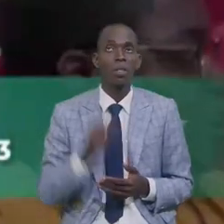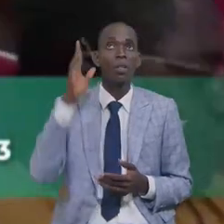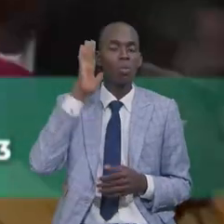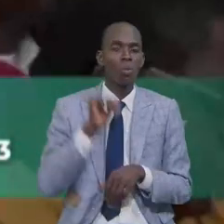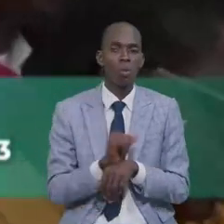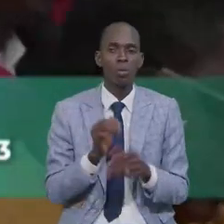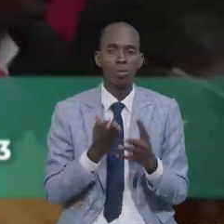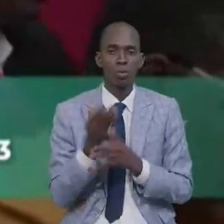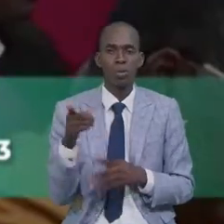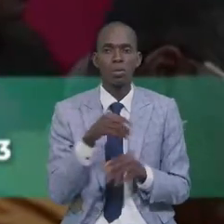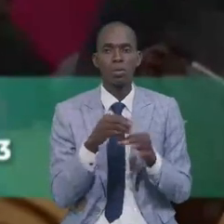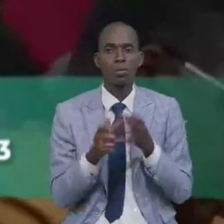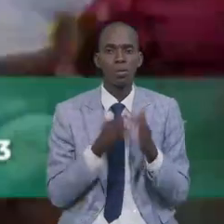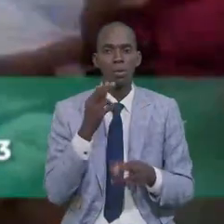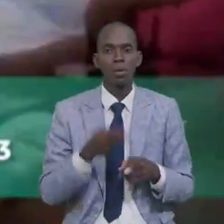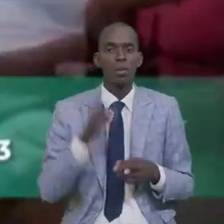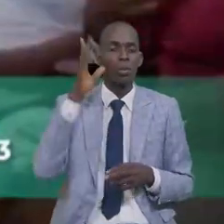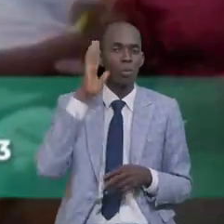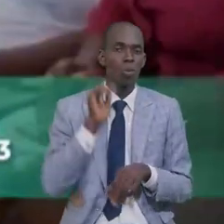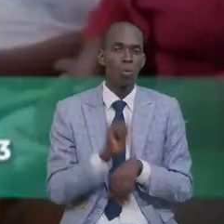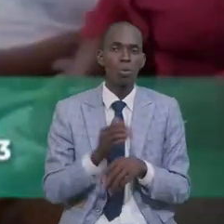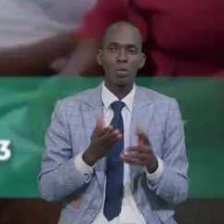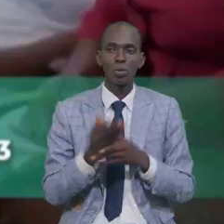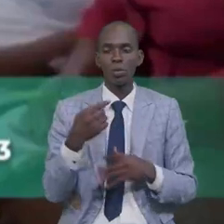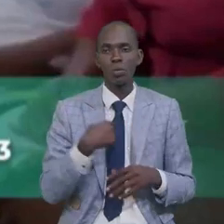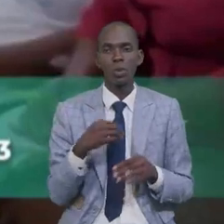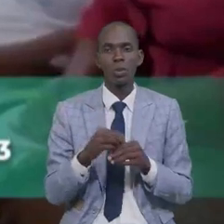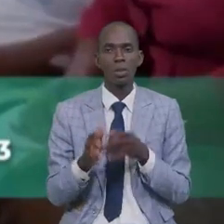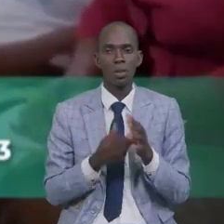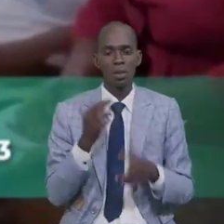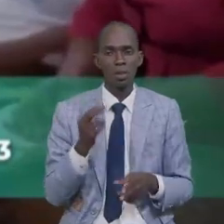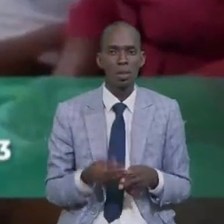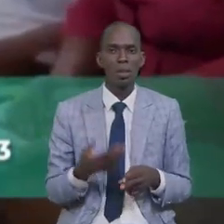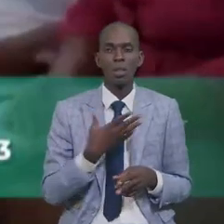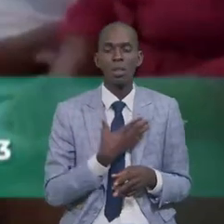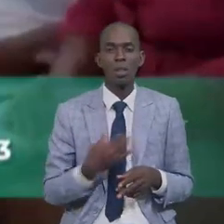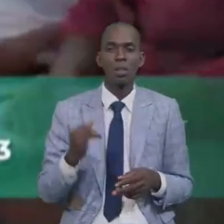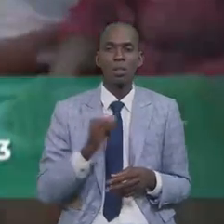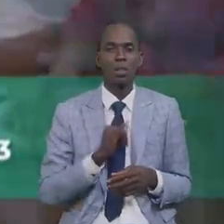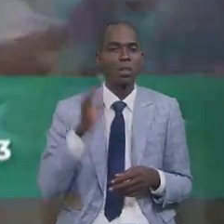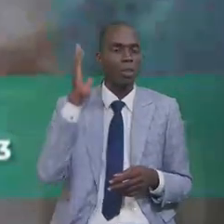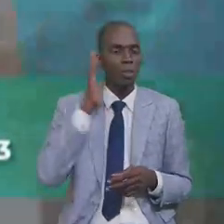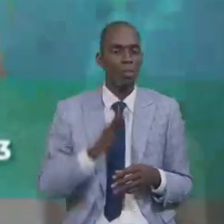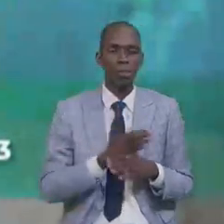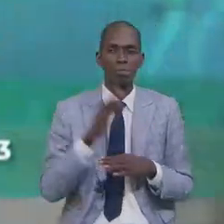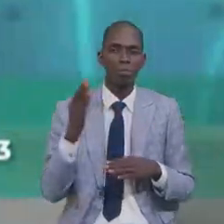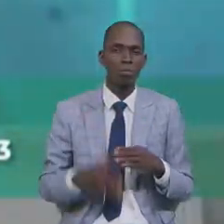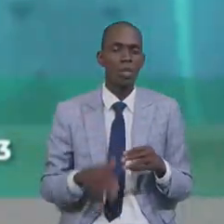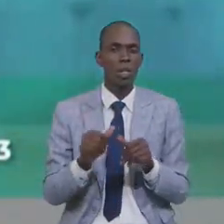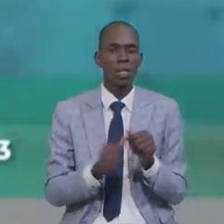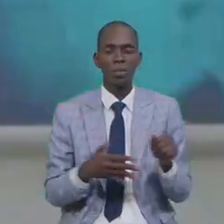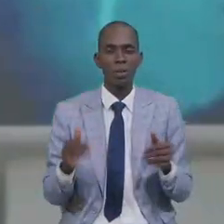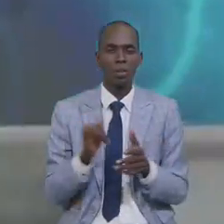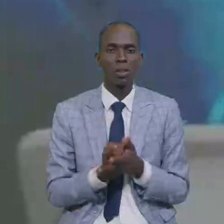Il va agir à travers toi. J'ai dit, il va travailler à travers toi. Et il accomplira tout ce